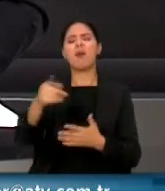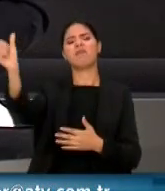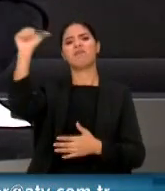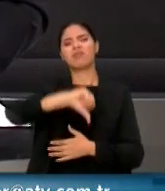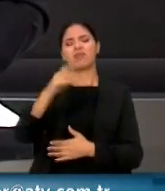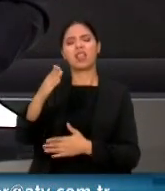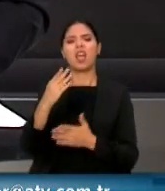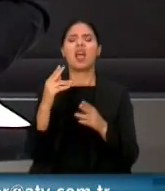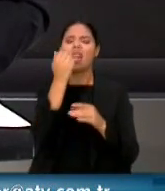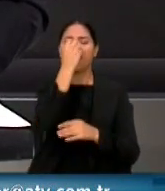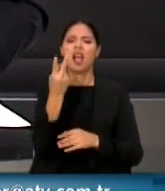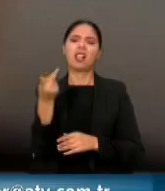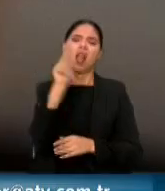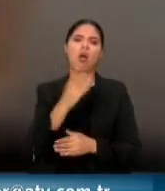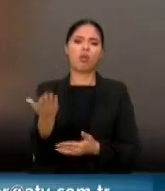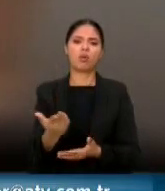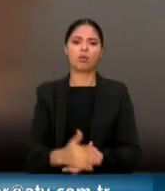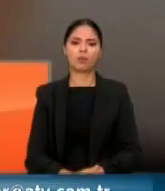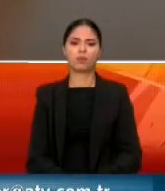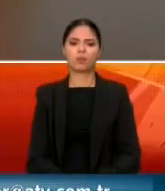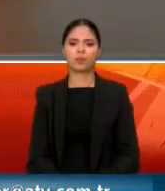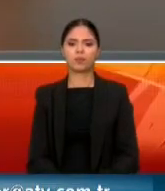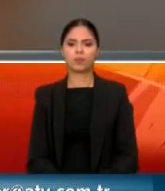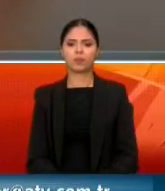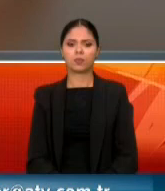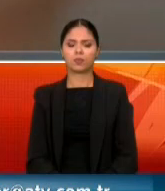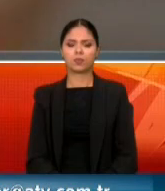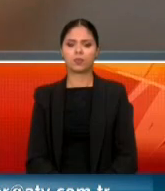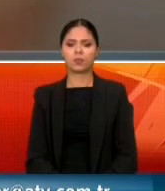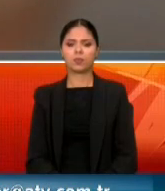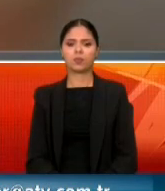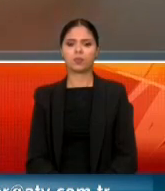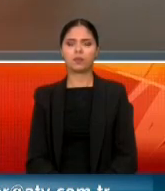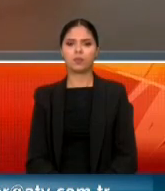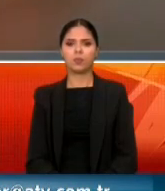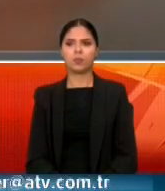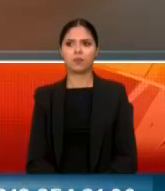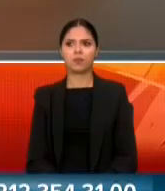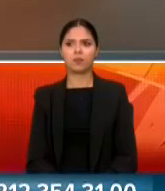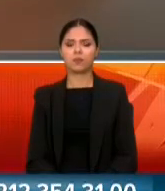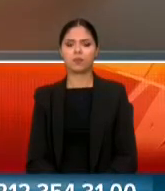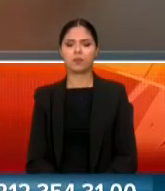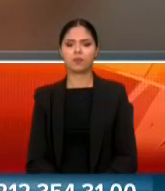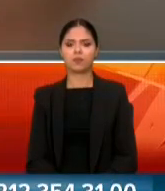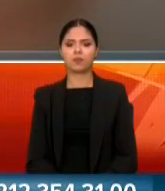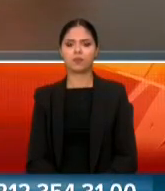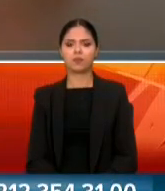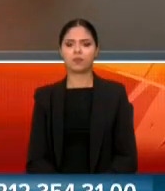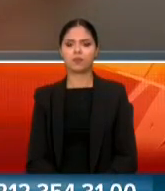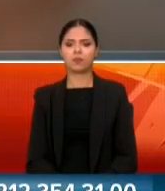yenik düşen taraf olarak. Merhabalar, Şebnem ben. Bu ara en çok bilinen adımla Maskeli Şebnem.